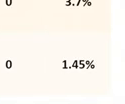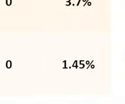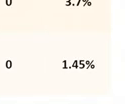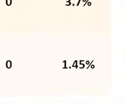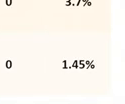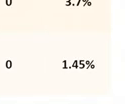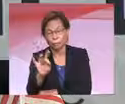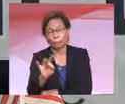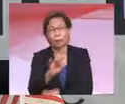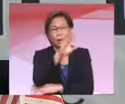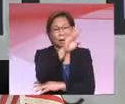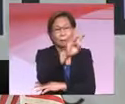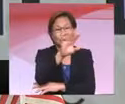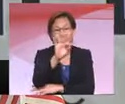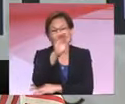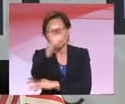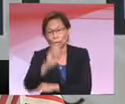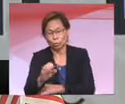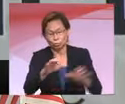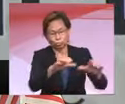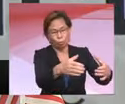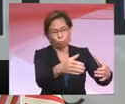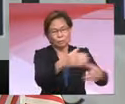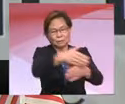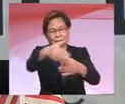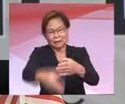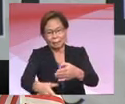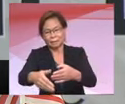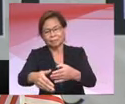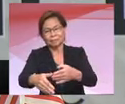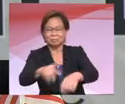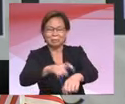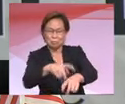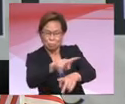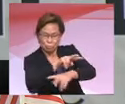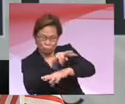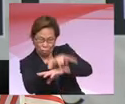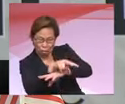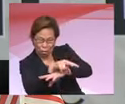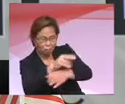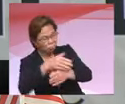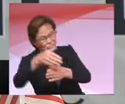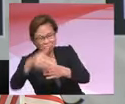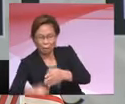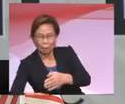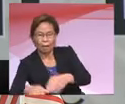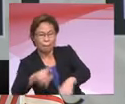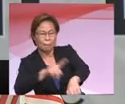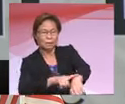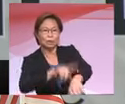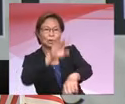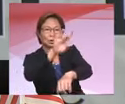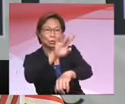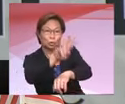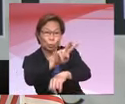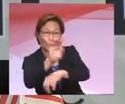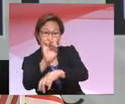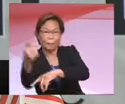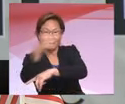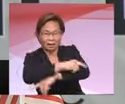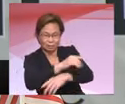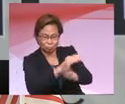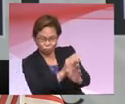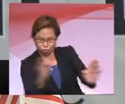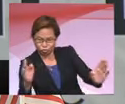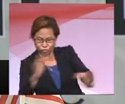2020, 89 kluster telah tamat tempoh pengawasan dan pemantauan untuk tempoh 28 hari.